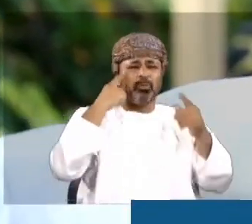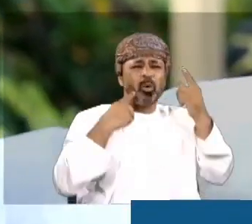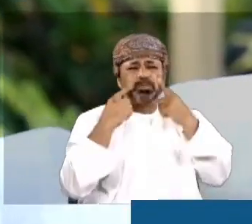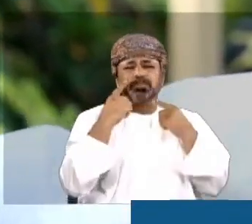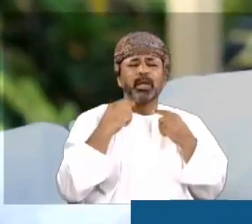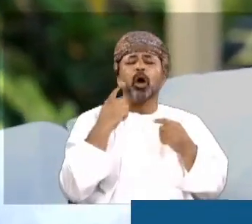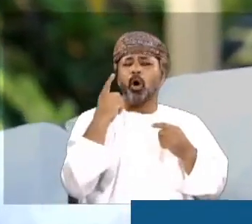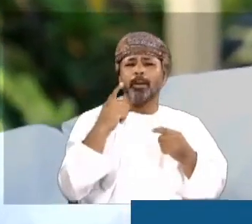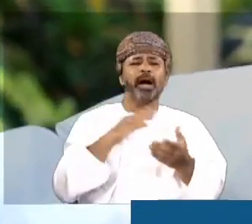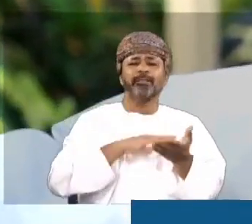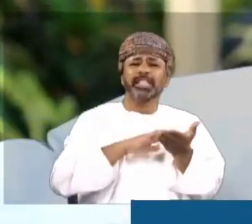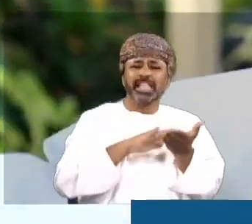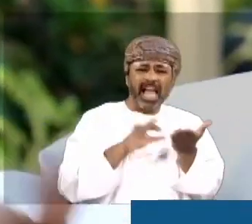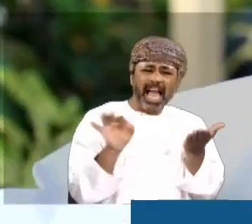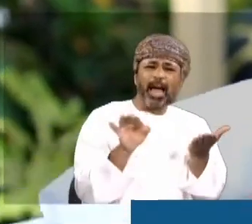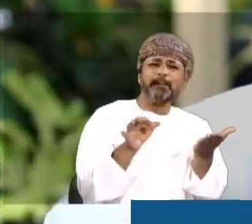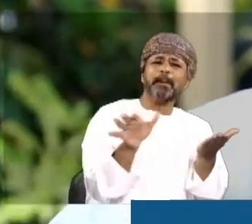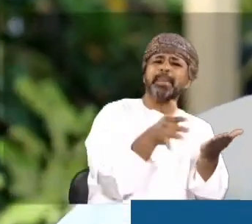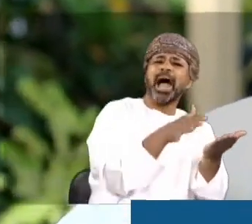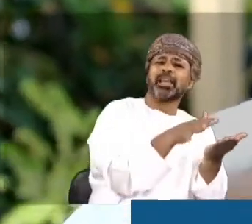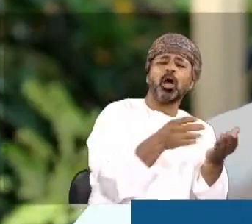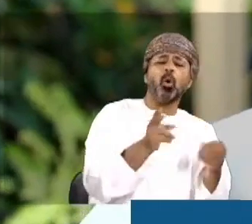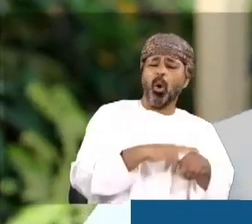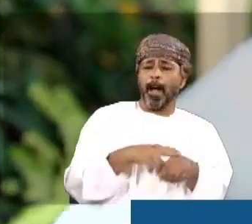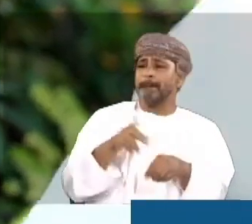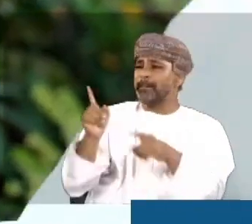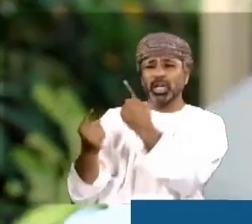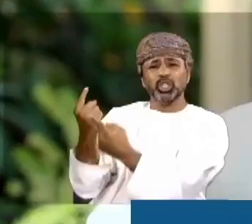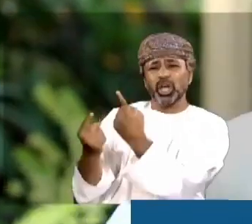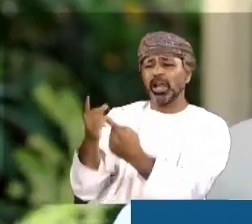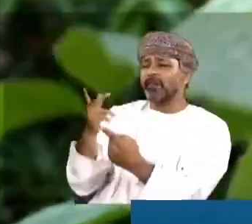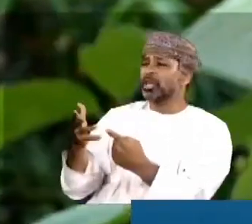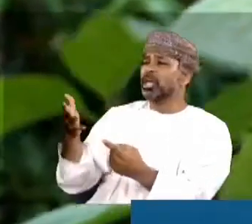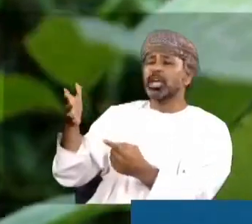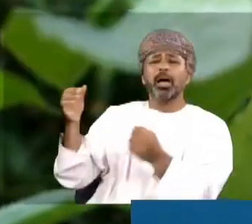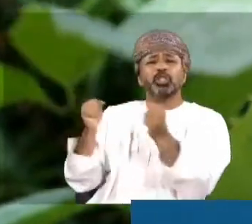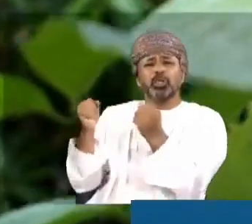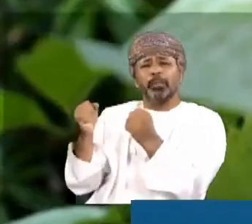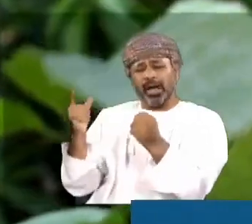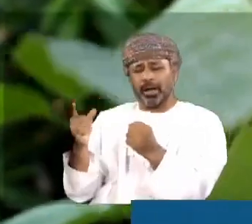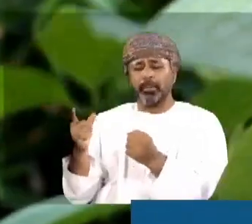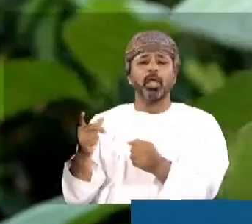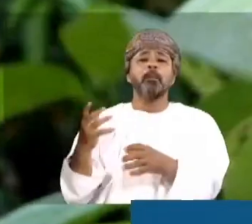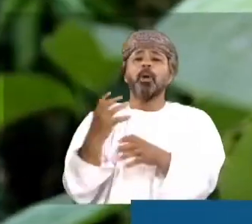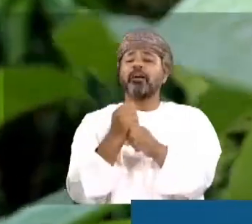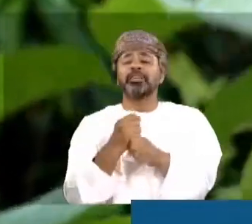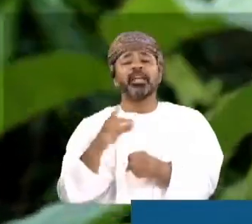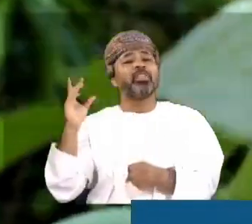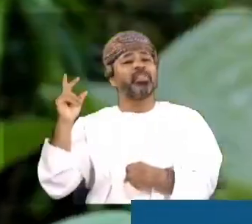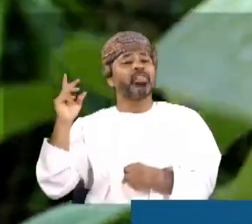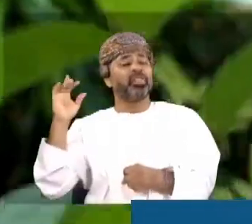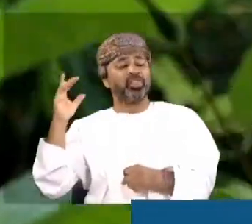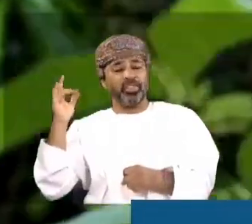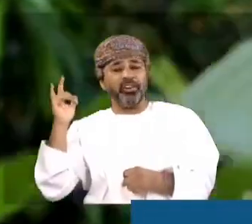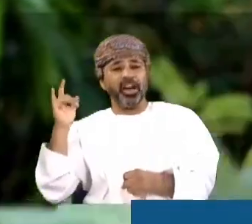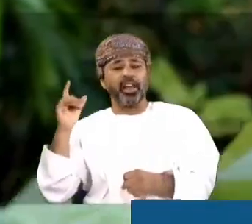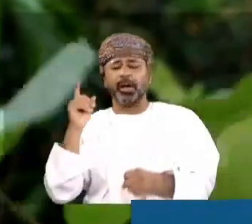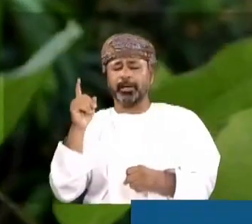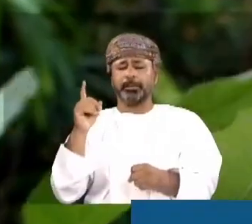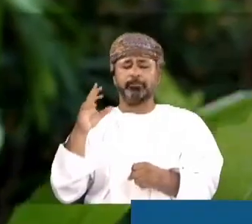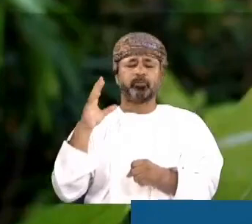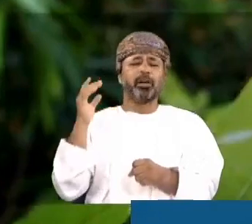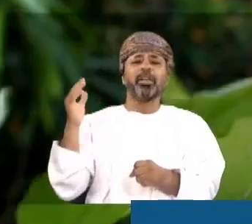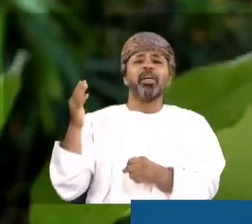الساحل، وفي بعض الأشجار تحب البرودة ما يمكن تزرعها إلا في الجبل الأخضر. محافظة ظفار تعتبر بيئة خصبة لزراعة